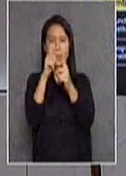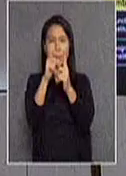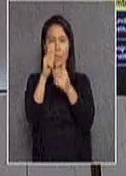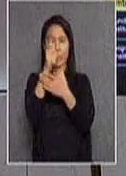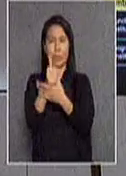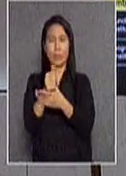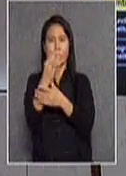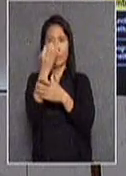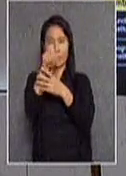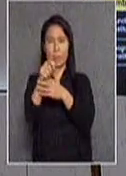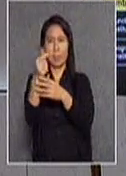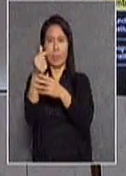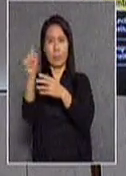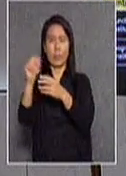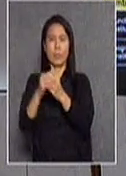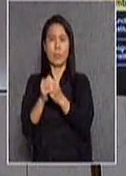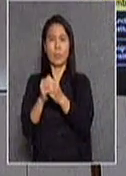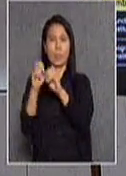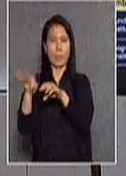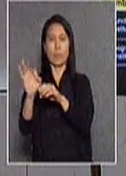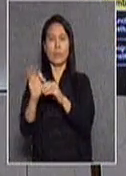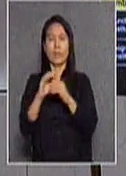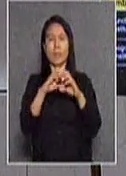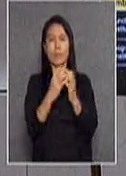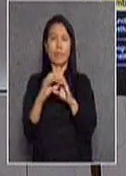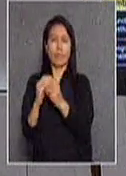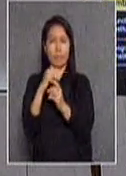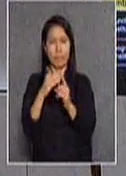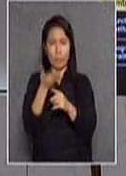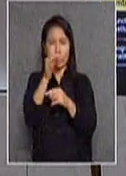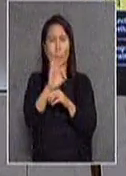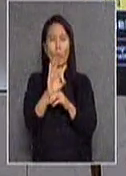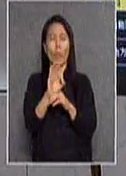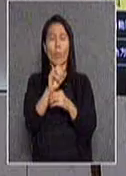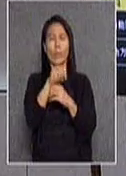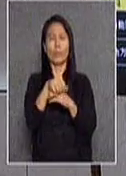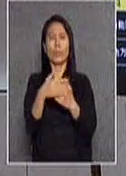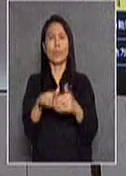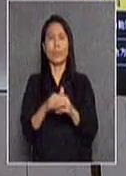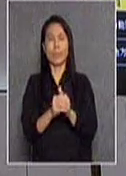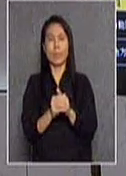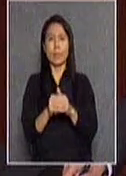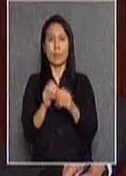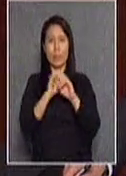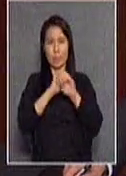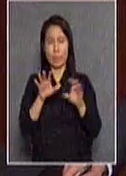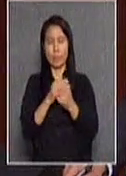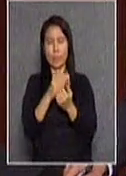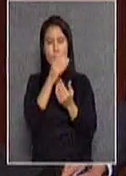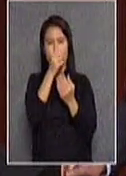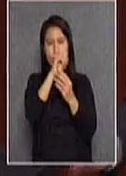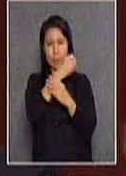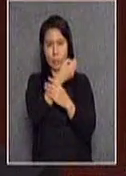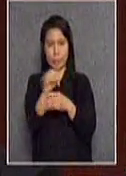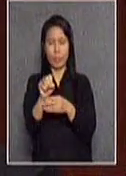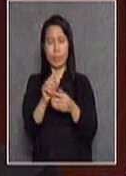3位贊成，10位反對，冇人棄權。議題未獲得兩部分在席委員分別以過半數贊成，我宣布修正案被否